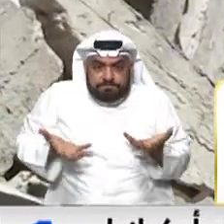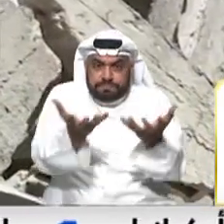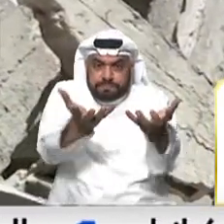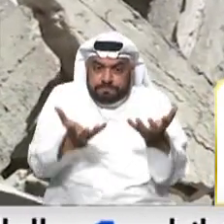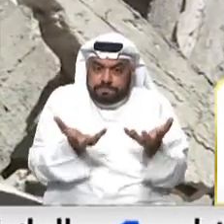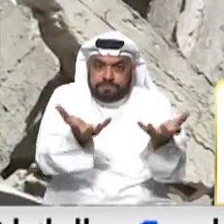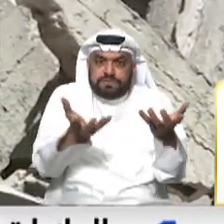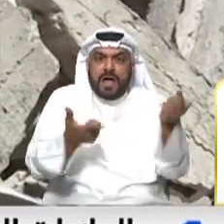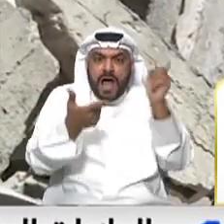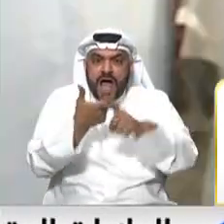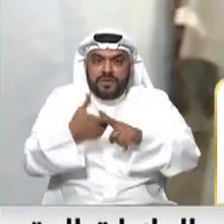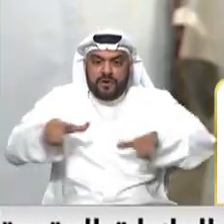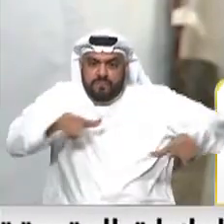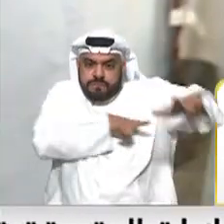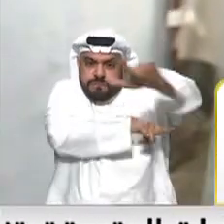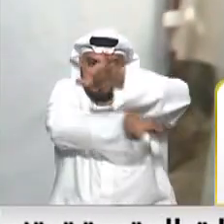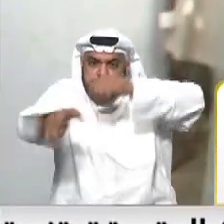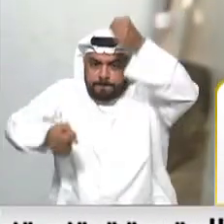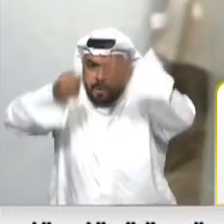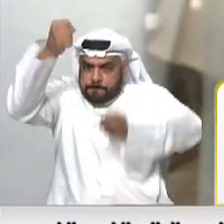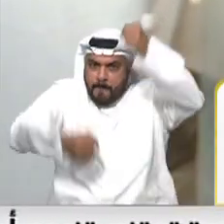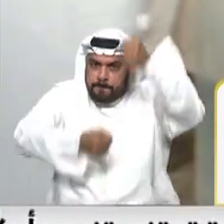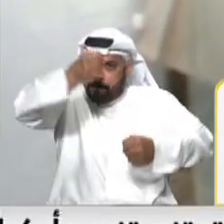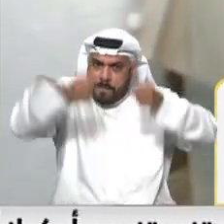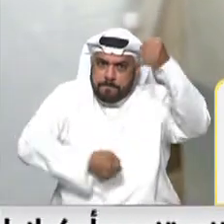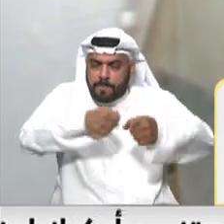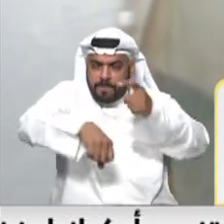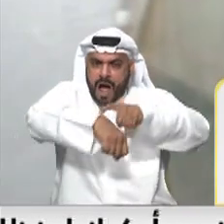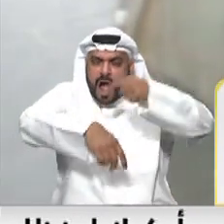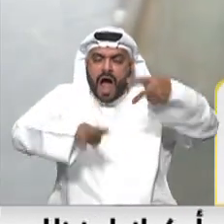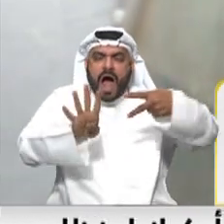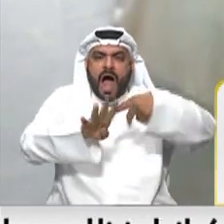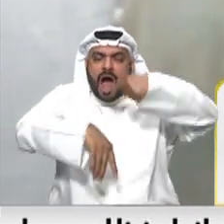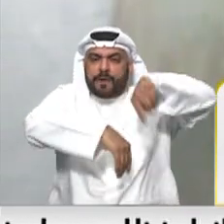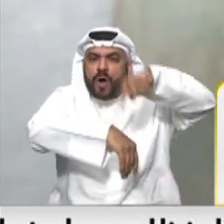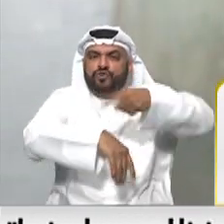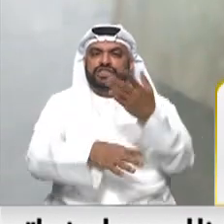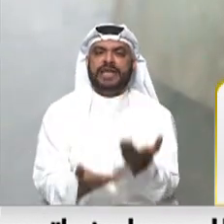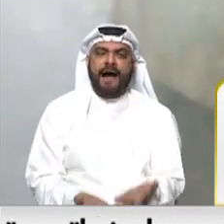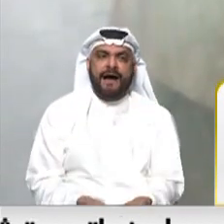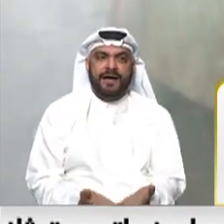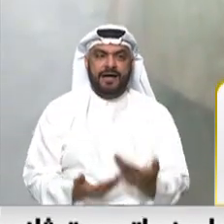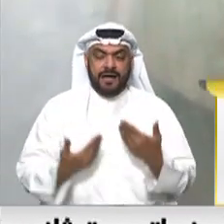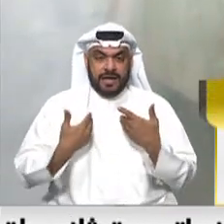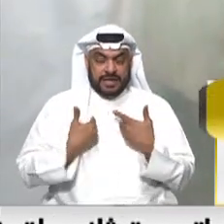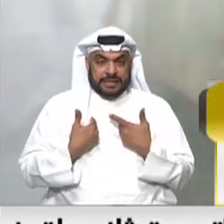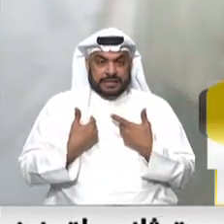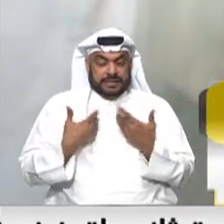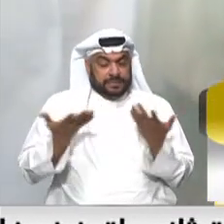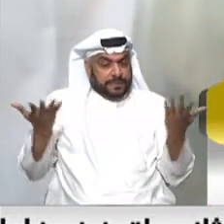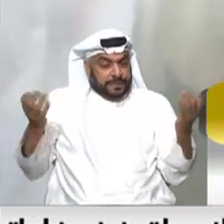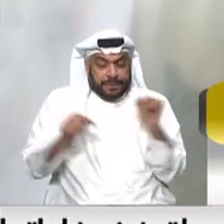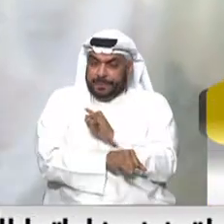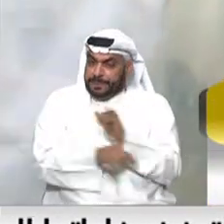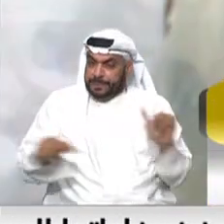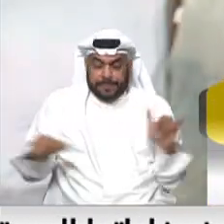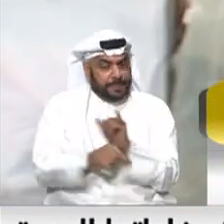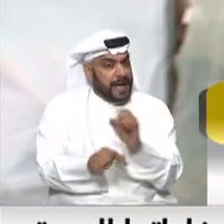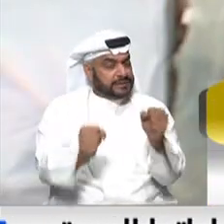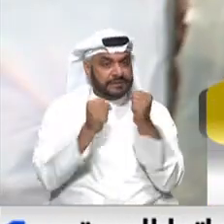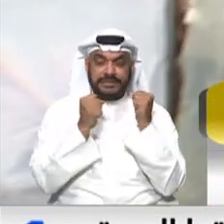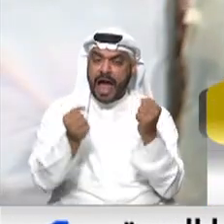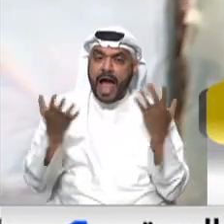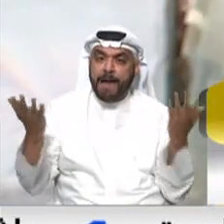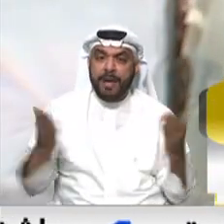القصف وشدته. إحنا عندنا في الخيام عندنا الدنيا شوب شوب، يعني بتطيقش حالك تقعد